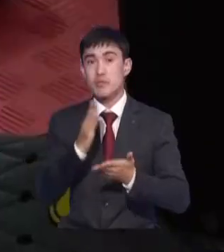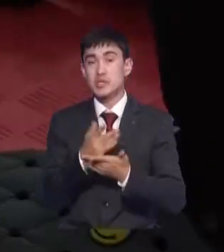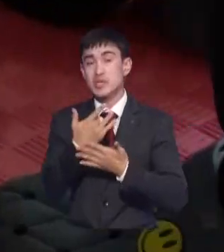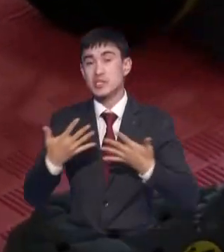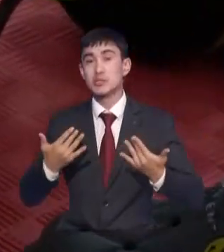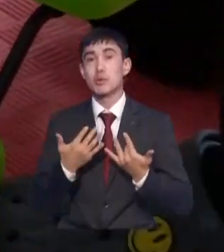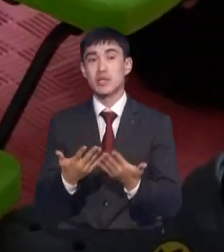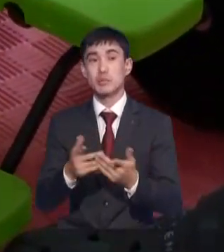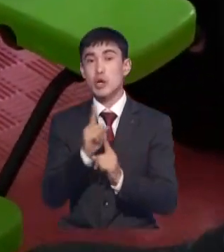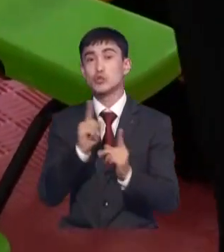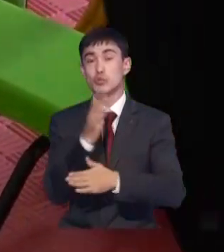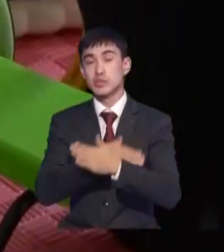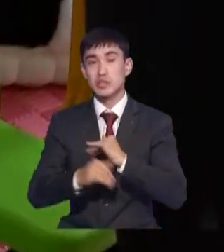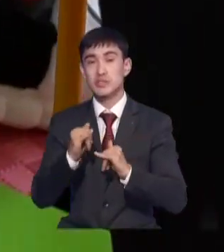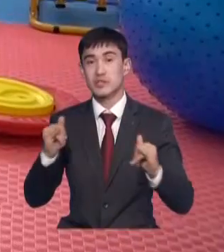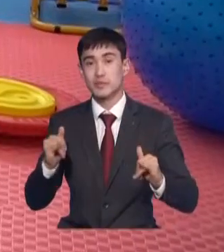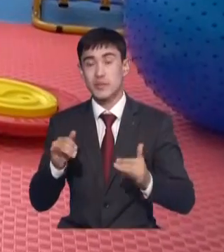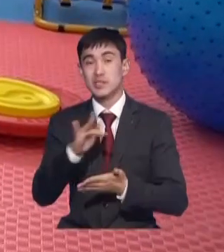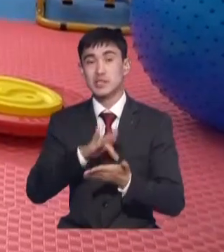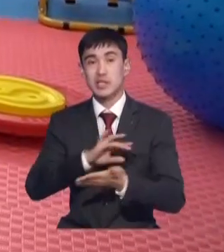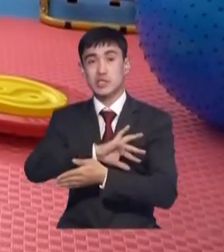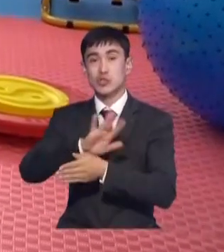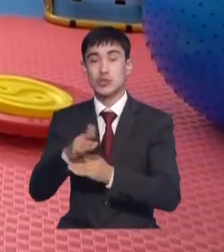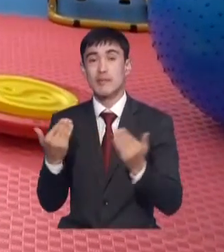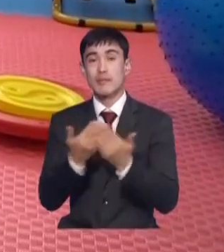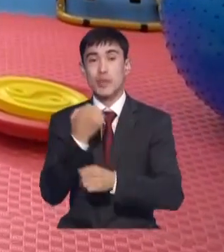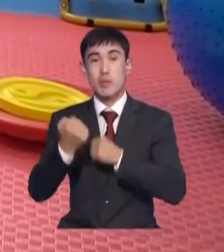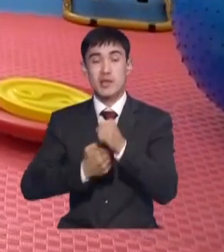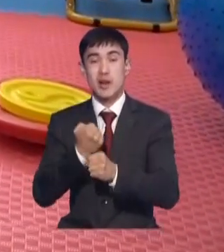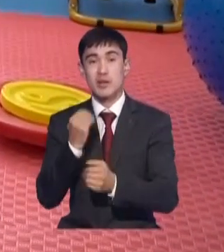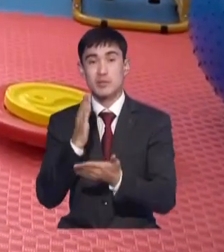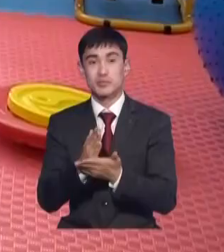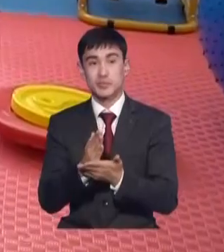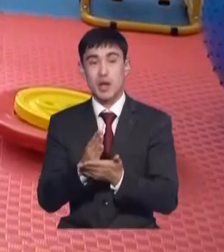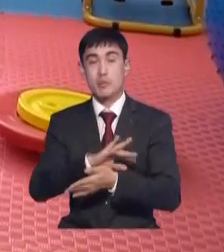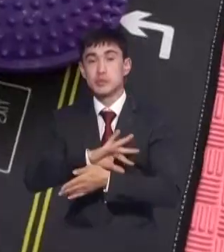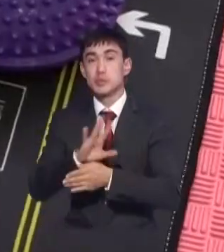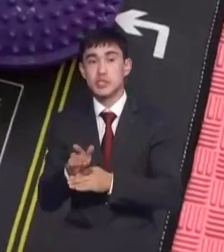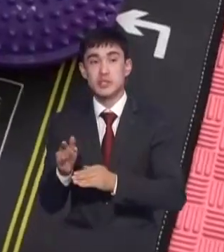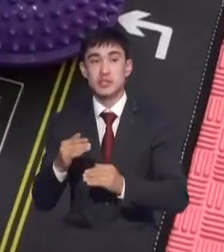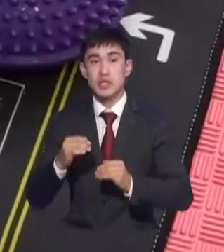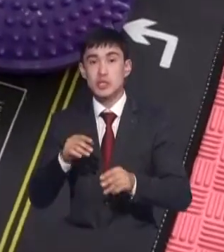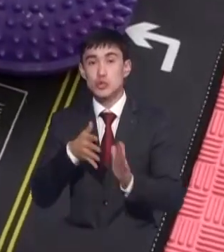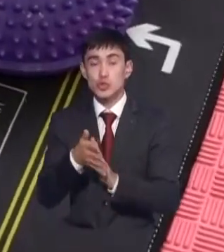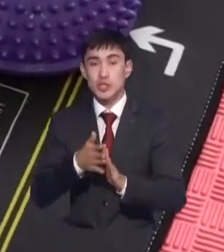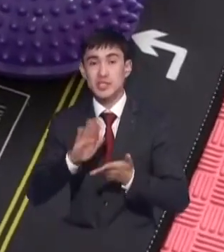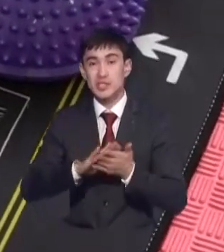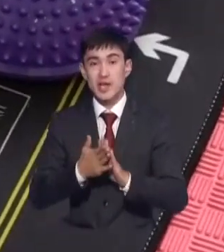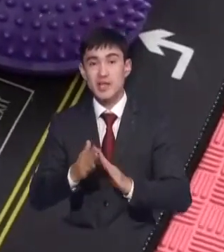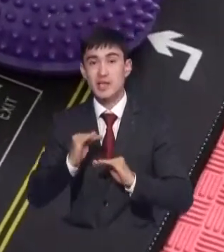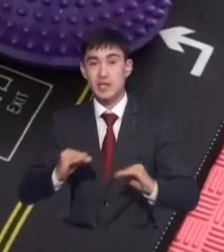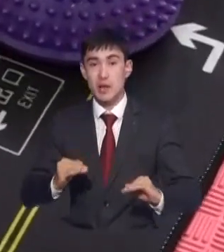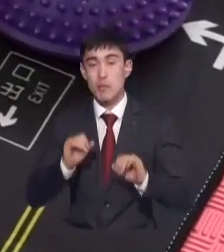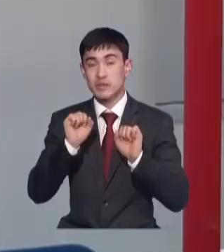различные потребности и особенности развития. Центр оснащен современной материально-технической базой, что обеспечивает всестороннее изучение состояния ребенка